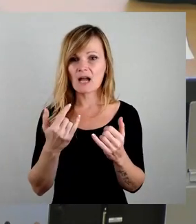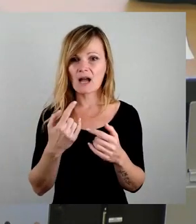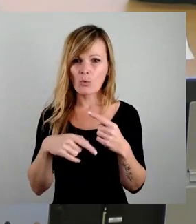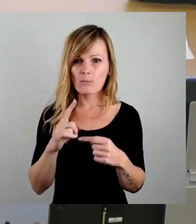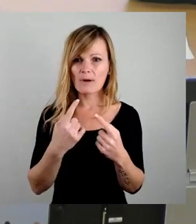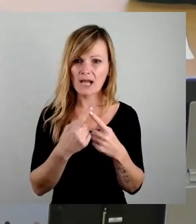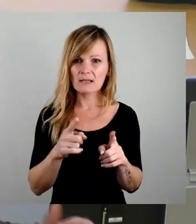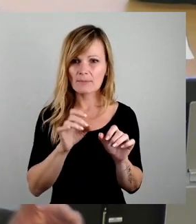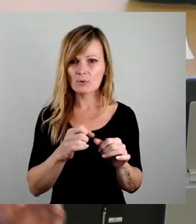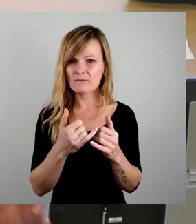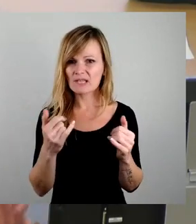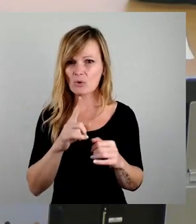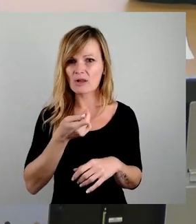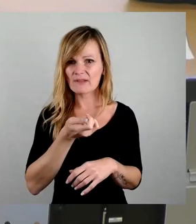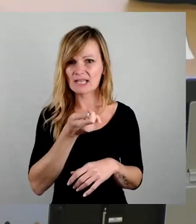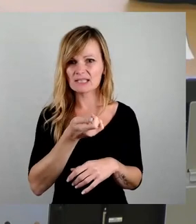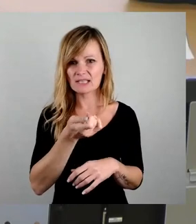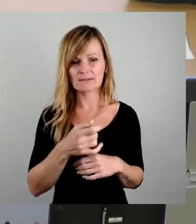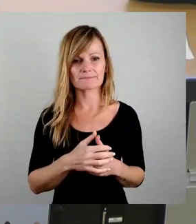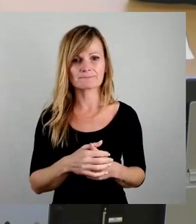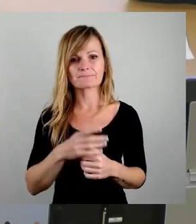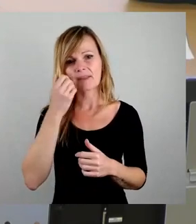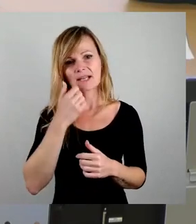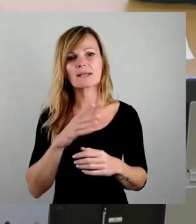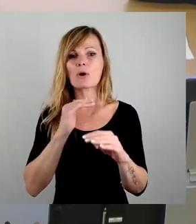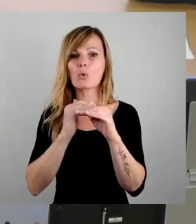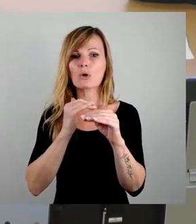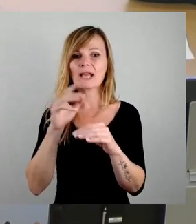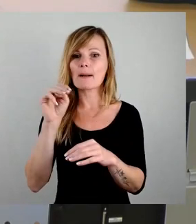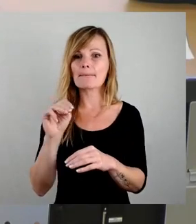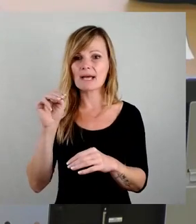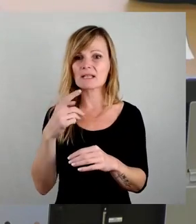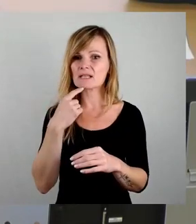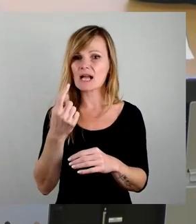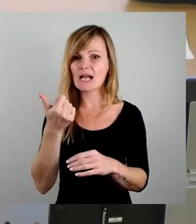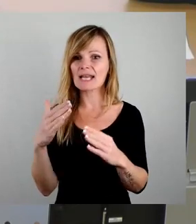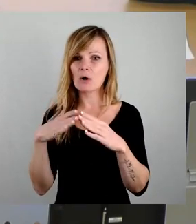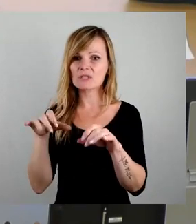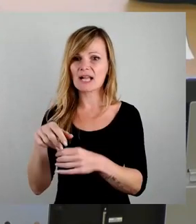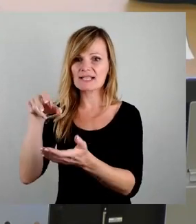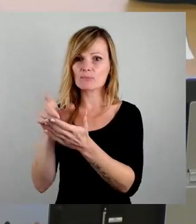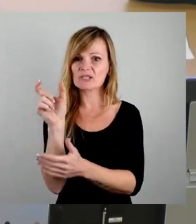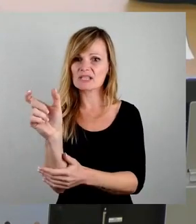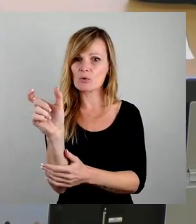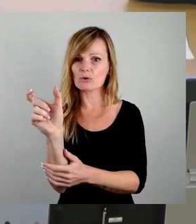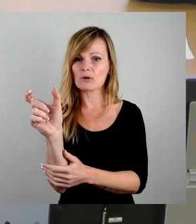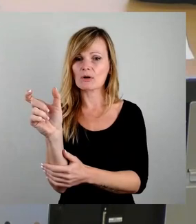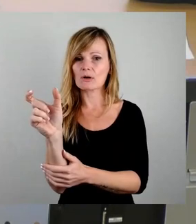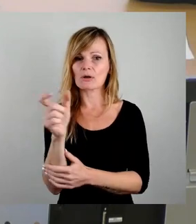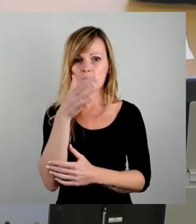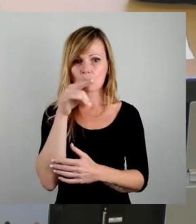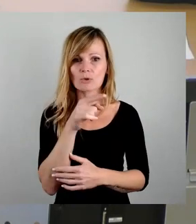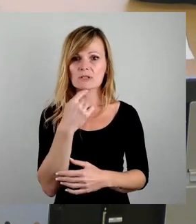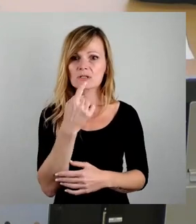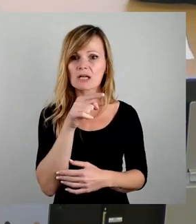soll. Lieber Kollege Mattes, dann sagen Sie doch einfach eine Haushaltsposition. Ich meine, die Grünen haben ja wenigstens, die Dissidenten haben ja wenigstens noch